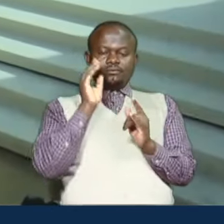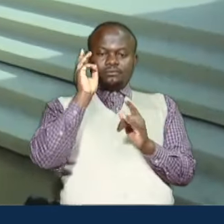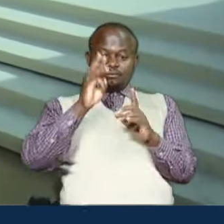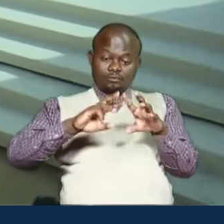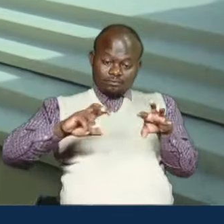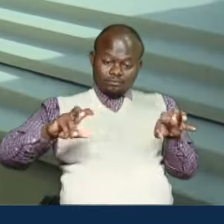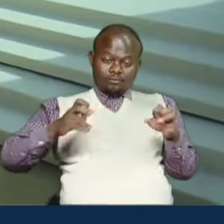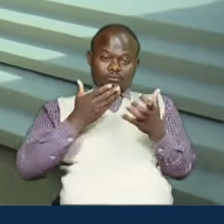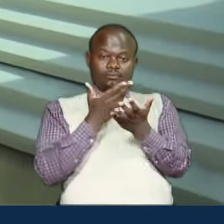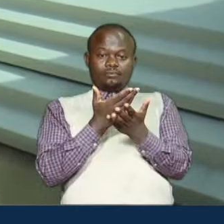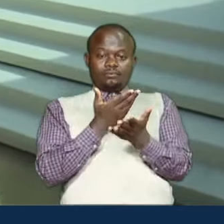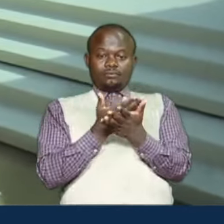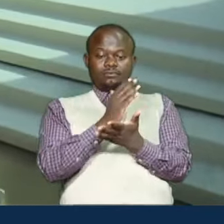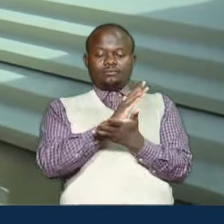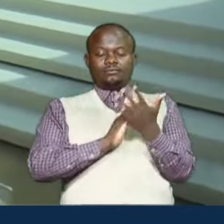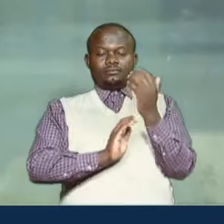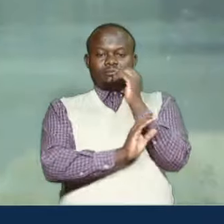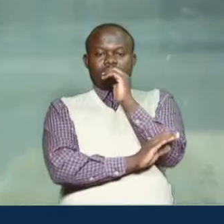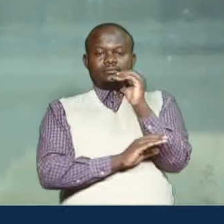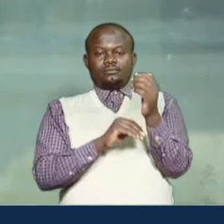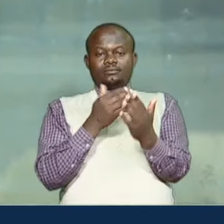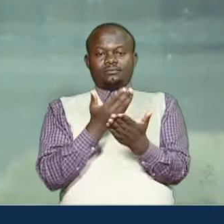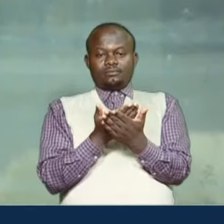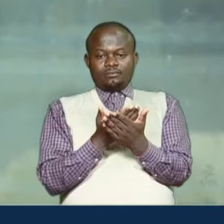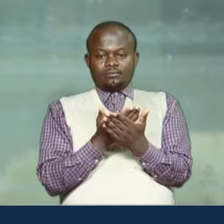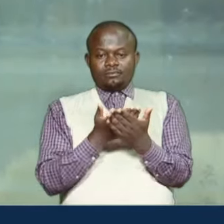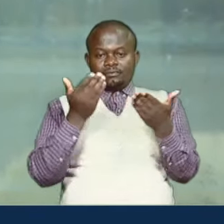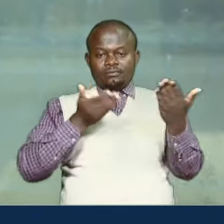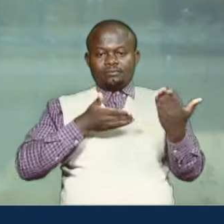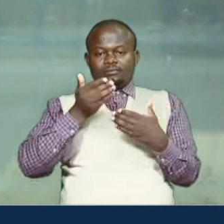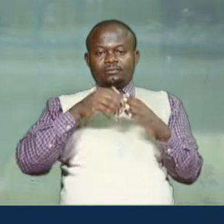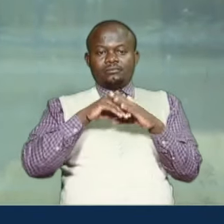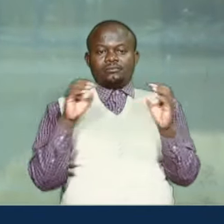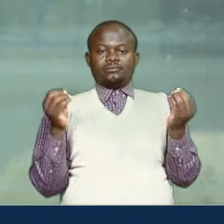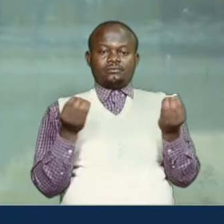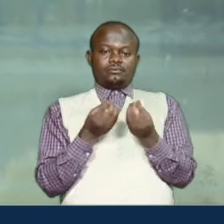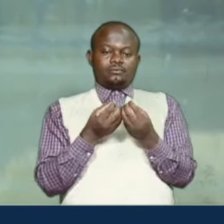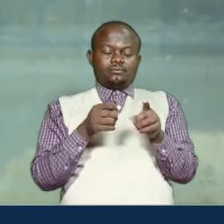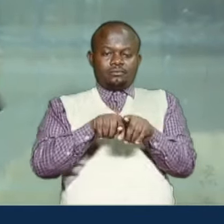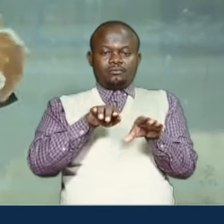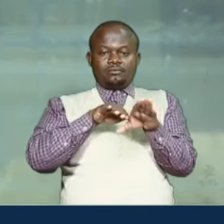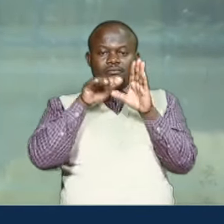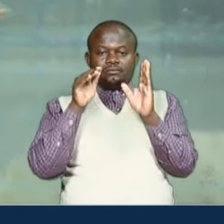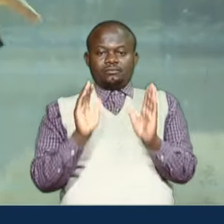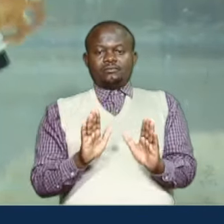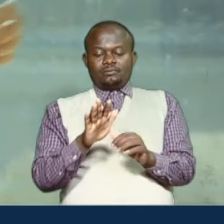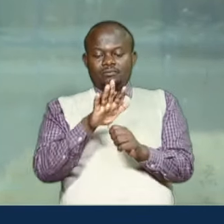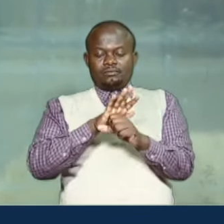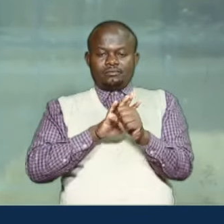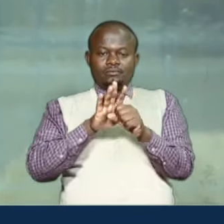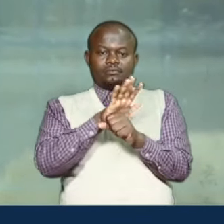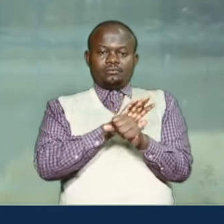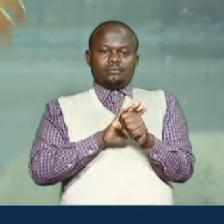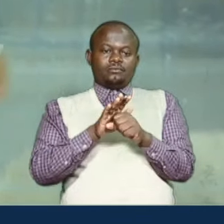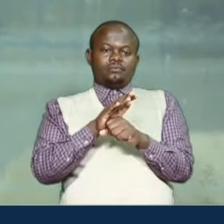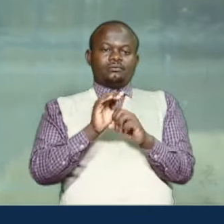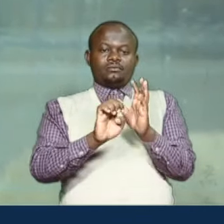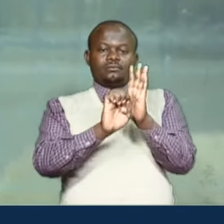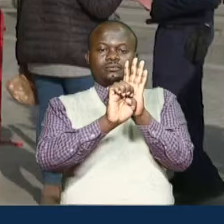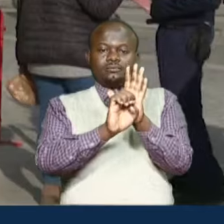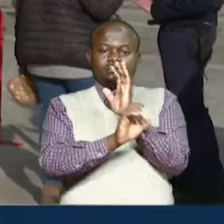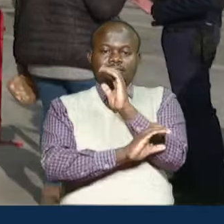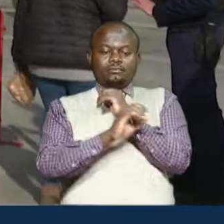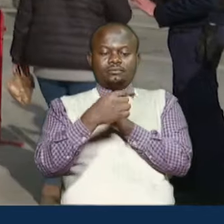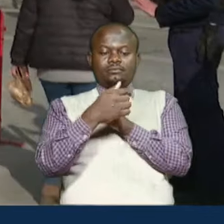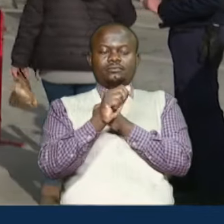bakazanasuzuma ubusabe bwa bimwe mu bihugu byasabye kwakirwa muri uyu muryango nk'abanyamuryango buzuye tukaba twatanga urugero nk'igihugu cya Ghana